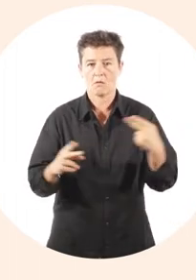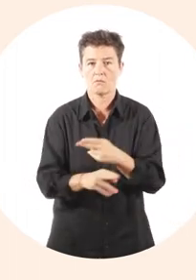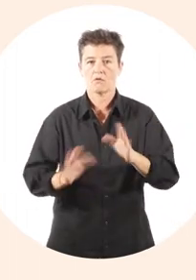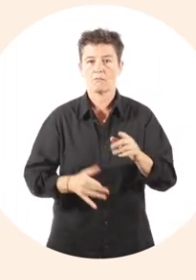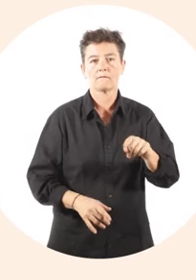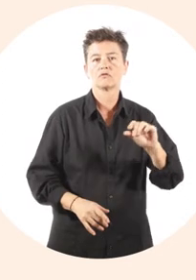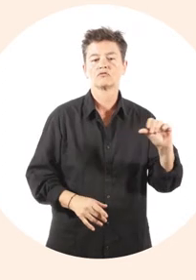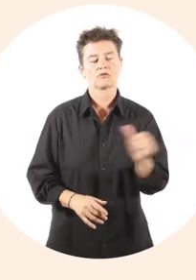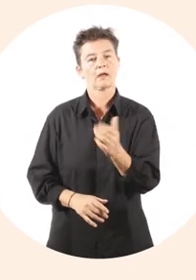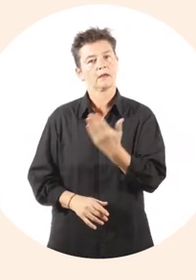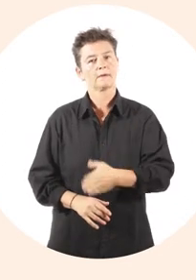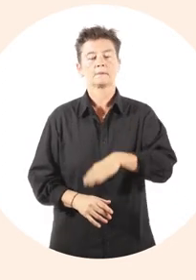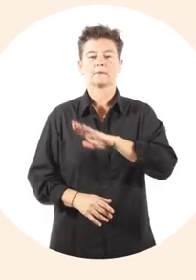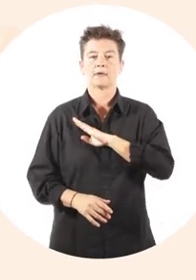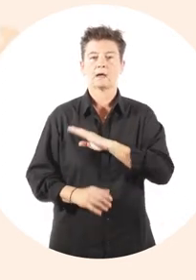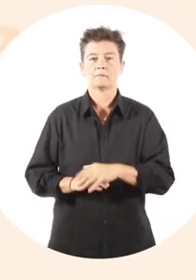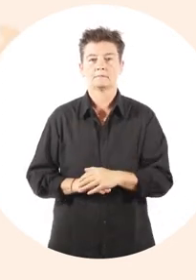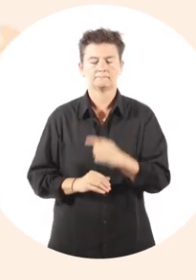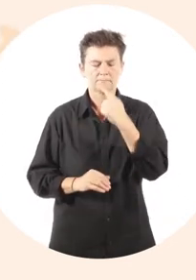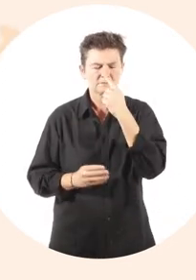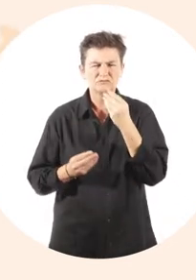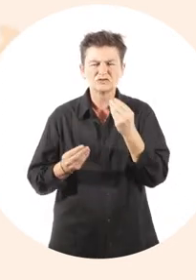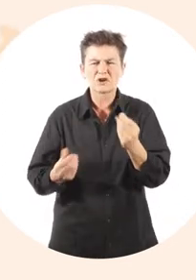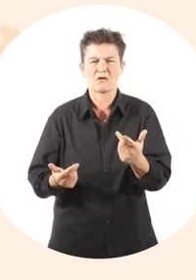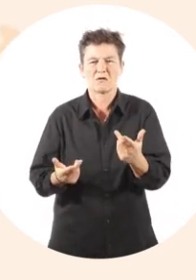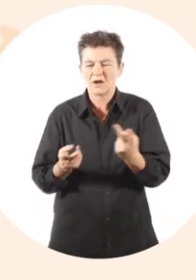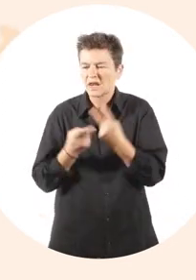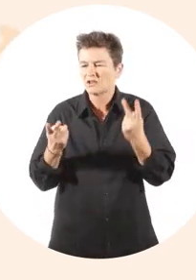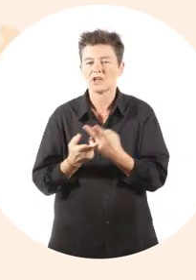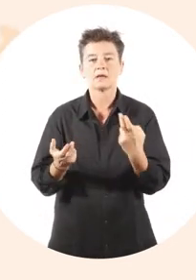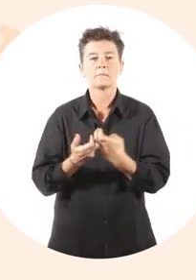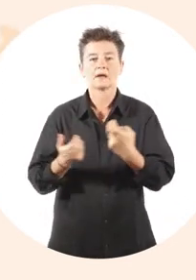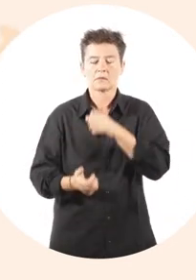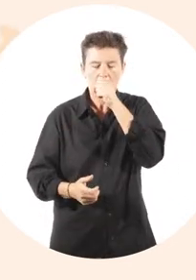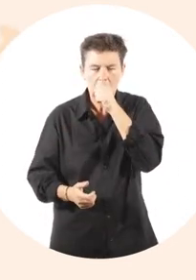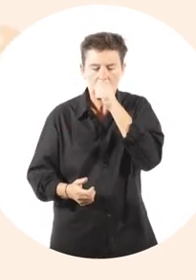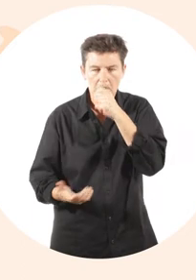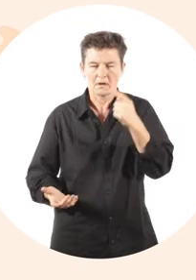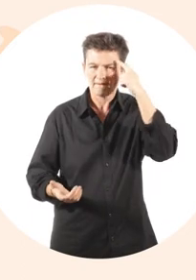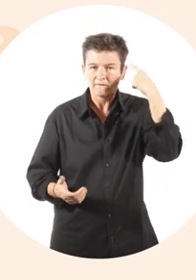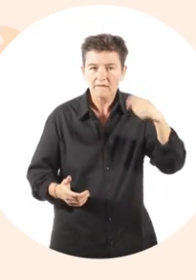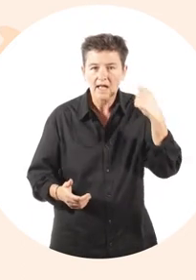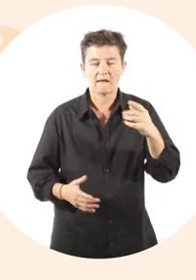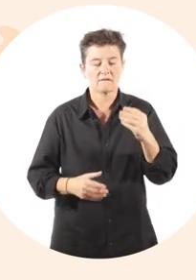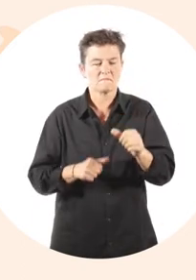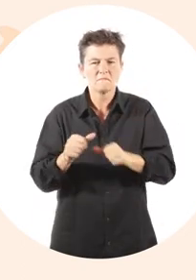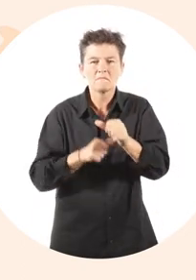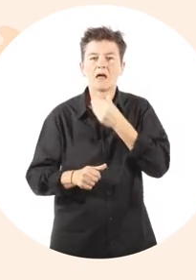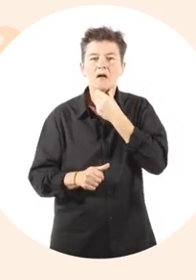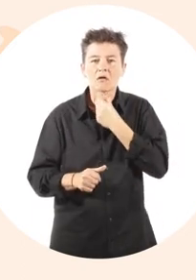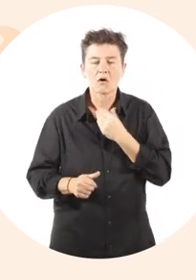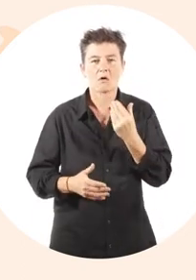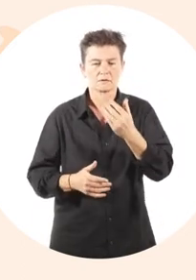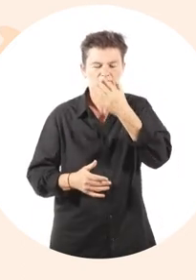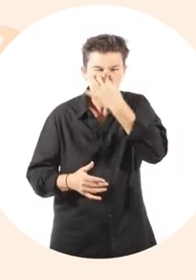chacun doit être responsable. Dès l'apparition de signes, même légers, comme la toux, la fièvre, le mal de